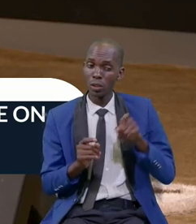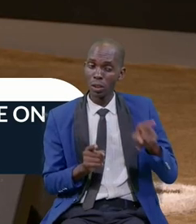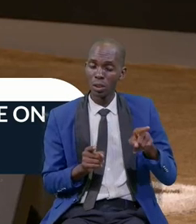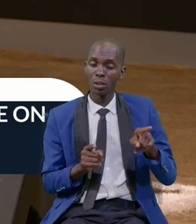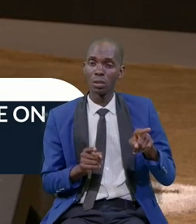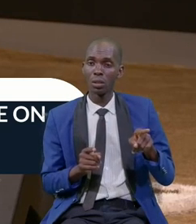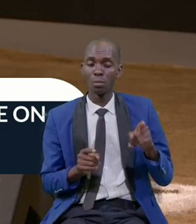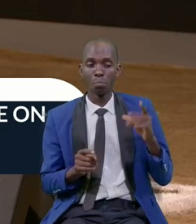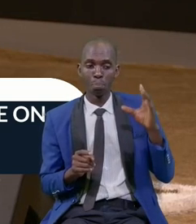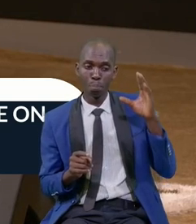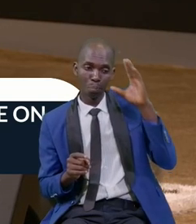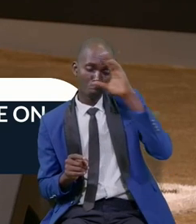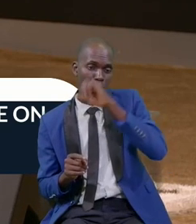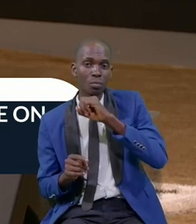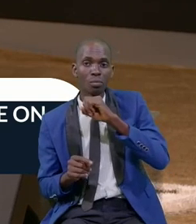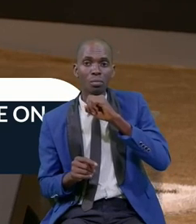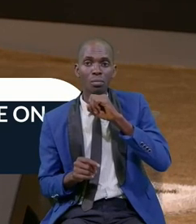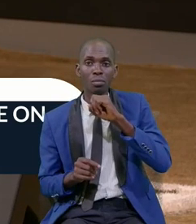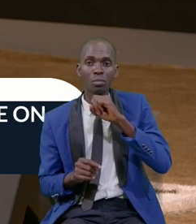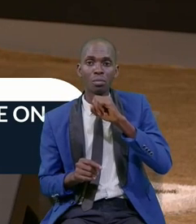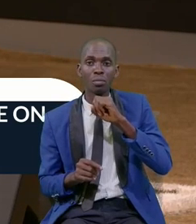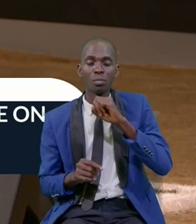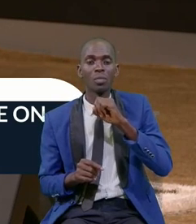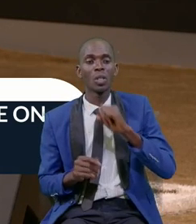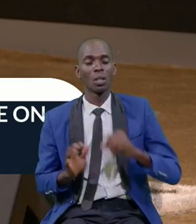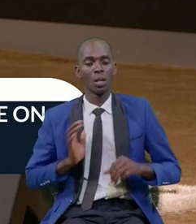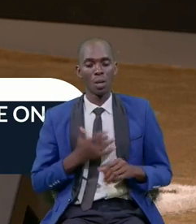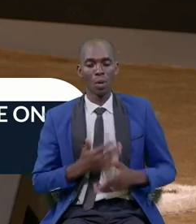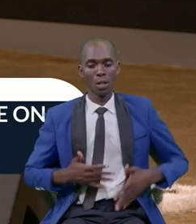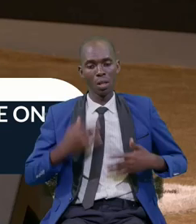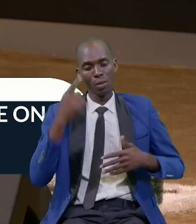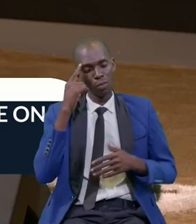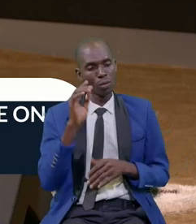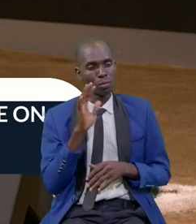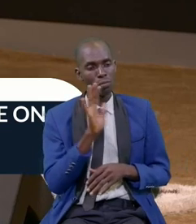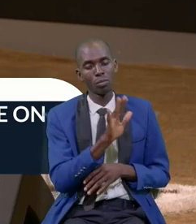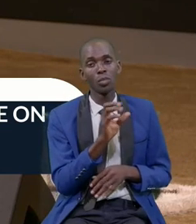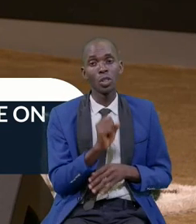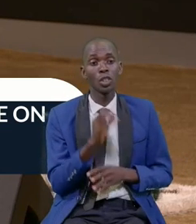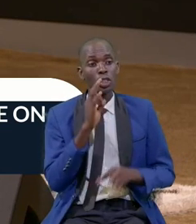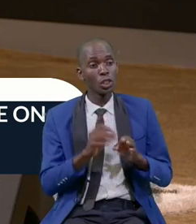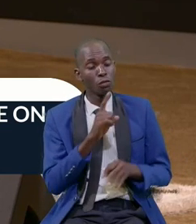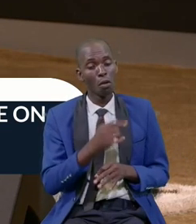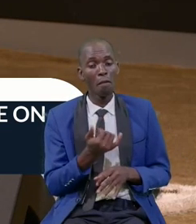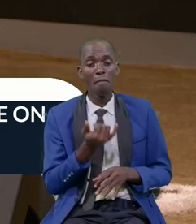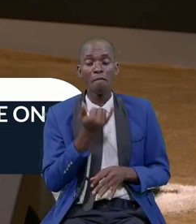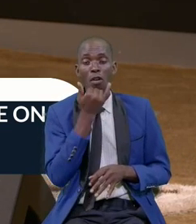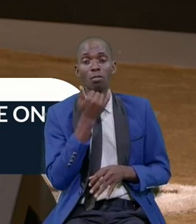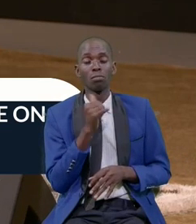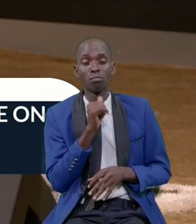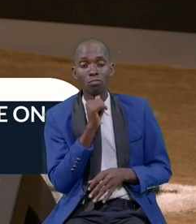ne divulguez pas ce qui nous concerne.